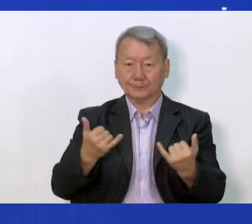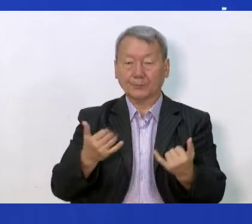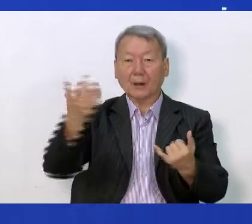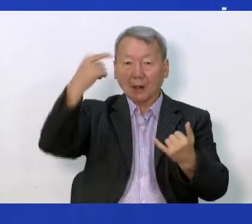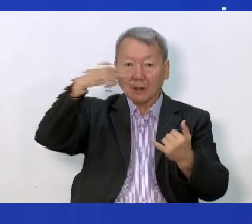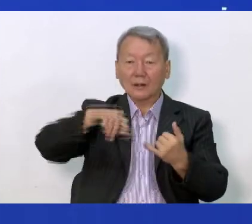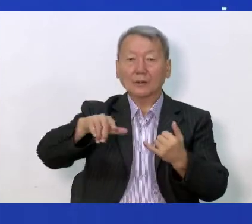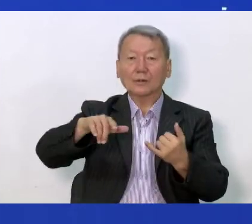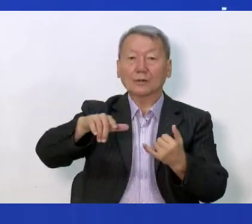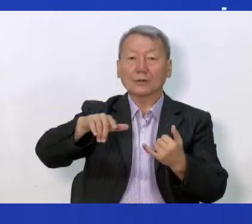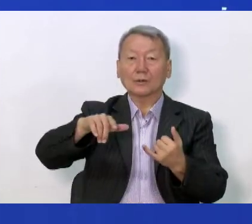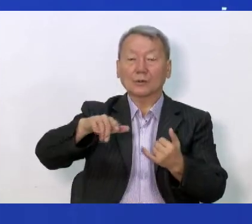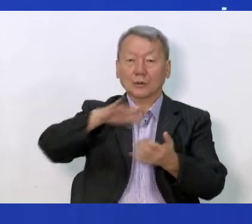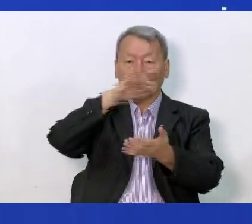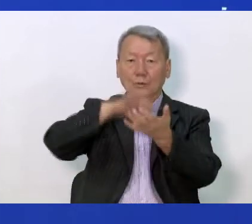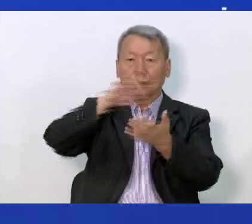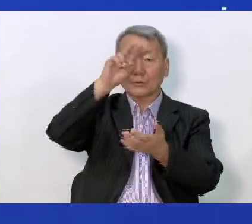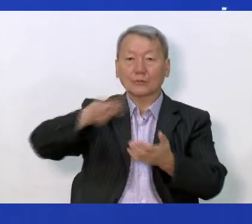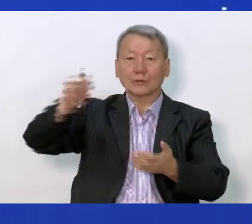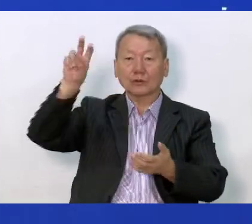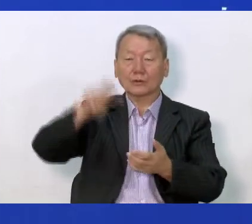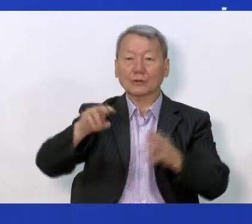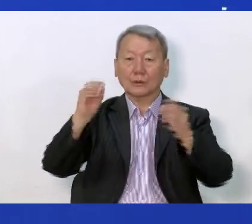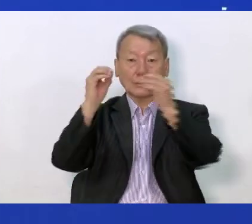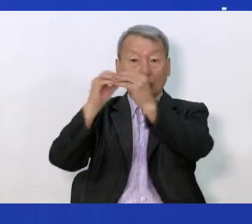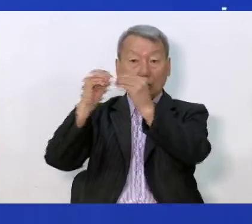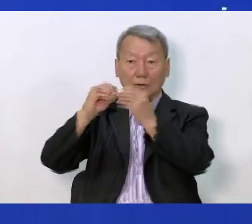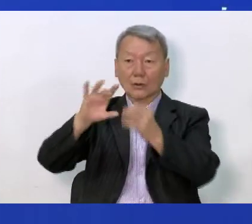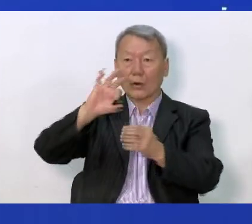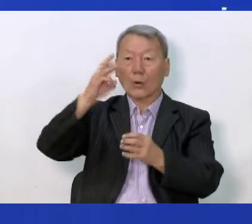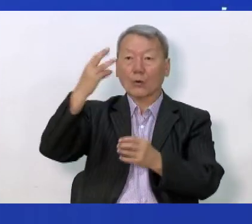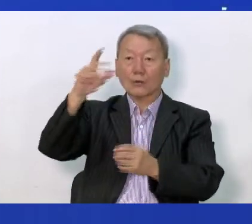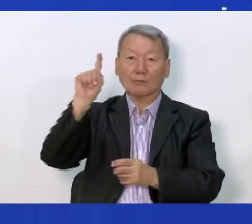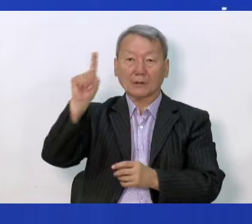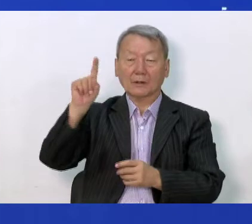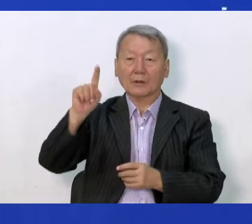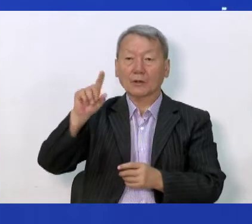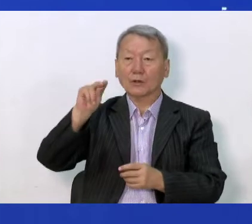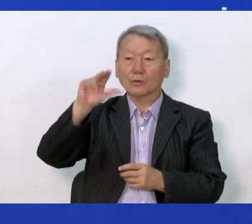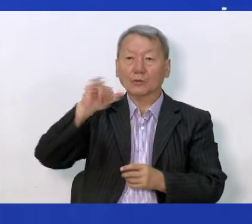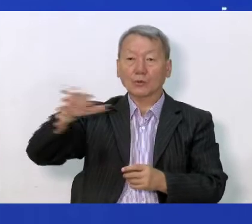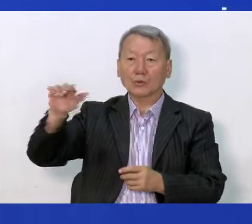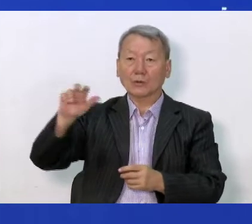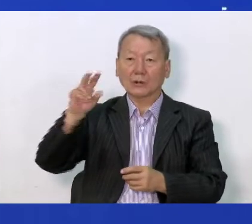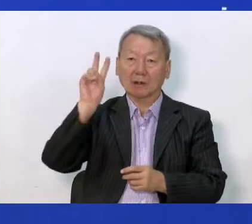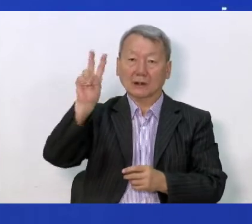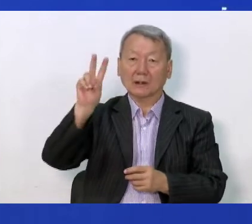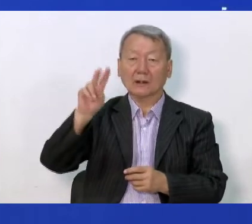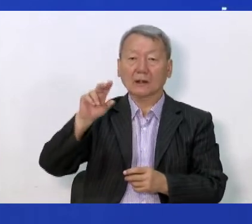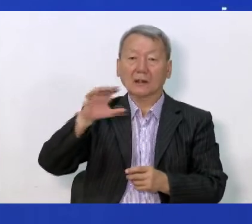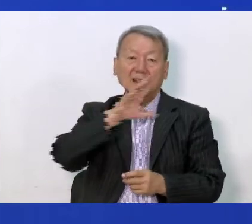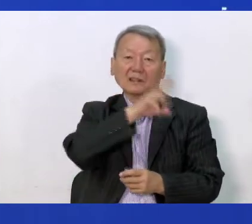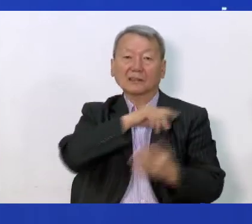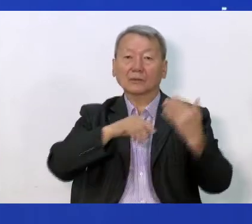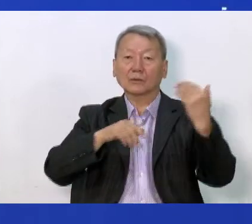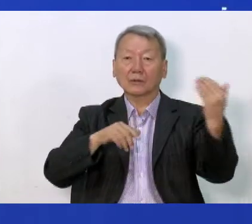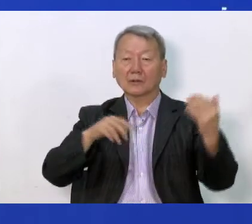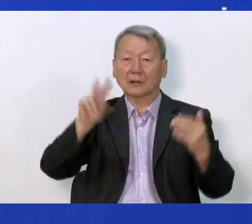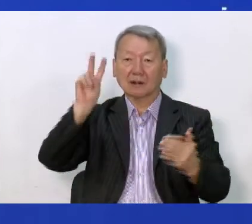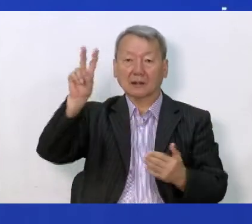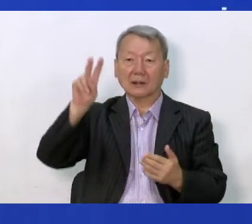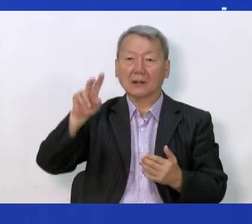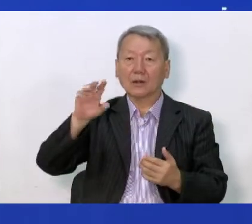Алардын ичинен Бишкек шаарында 10, Ош шаарында 1, Чүй облусунда 2, Ысык Көл облусунда